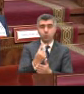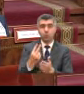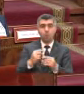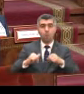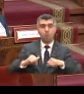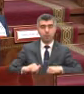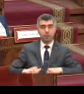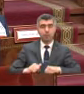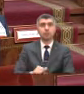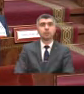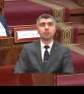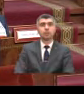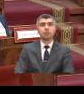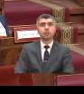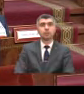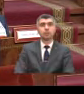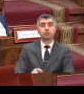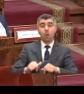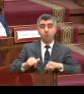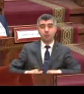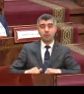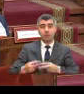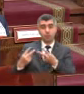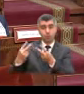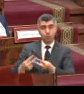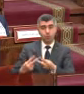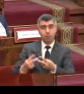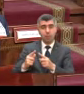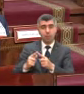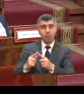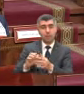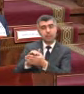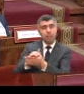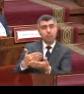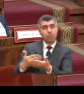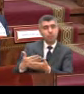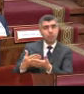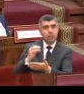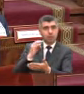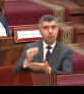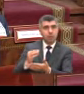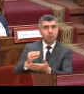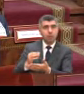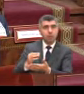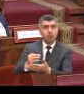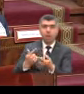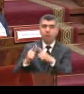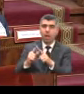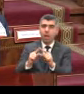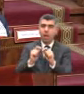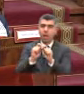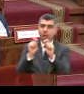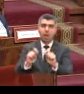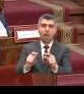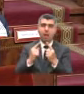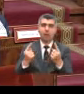وكانت يعني الوزيرة الحاضرة معنا تنوب عن الزميلة ديالها في القطاع الثاني، أعتقد أن هذا الأمر يعني سير عادي